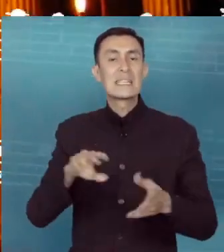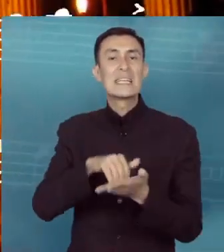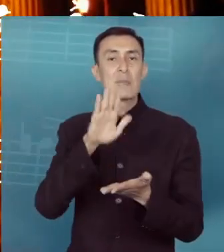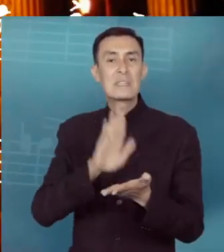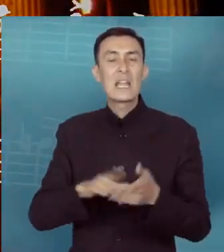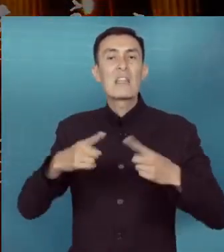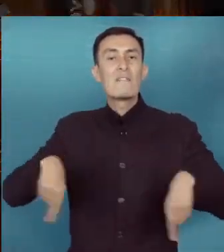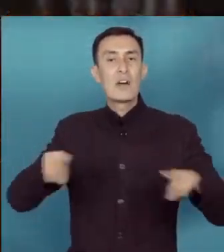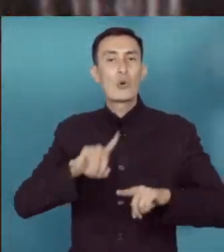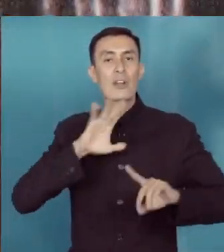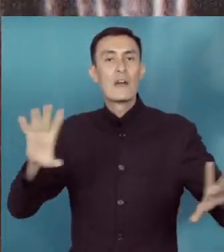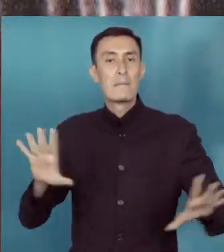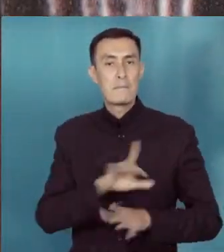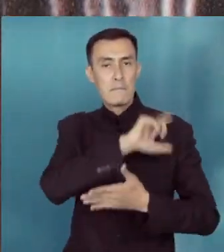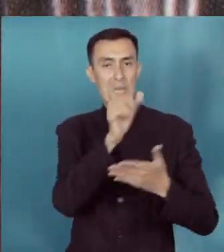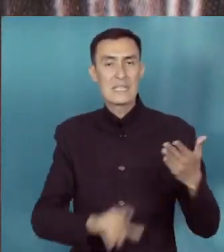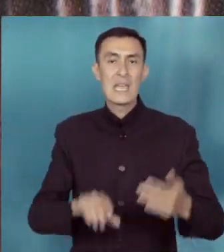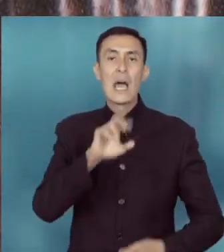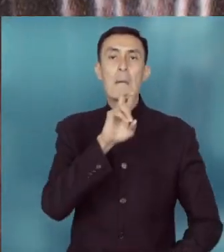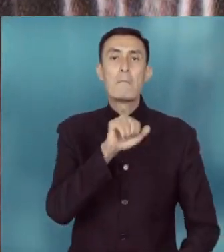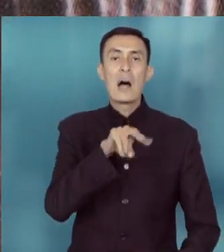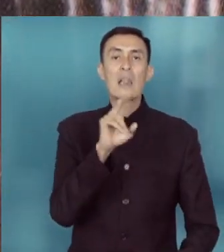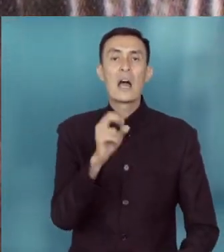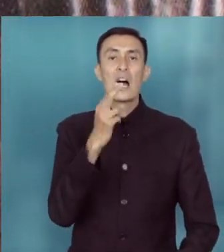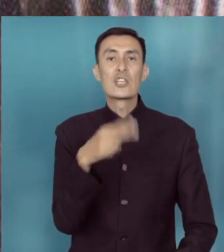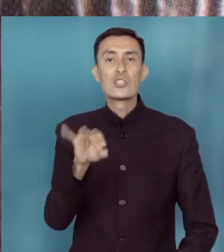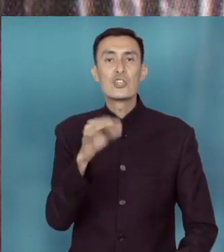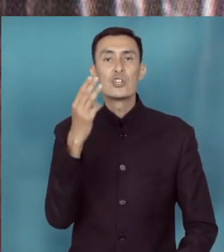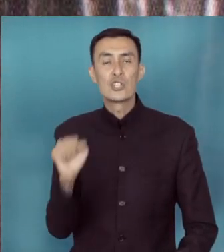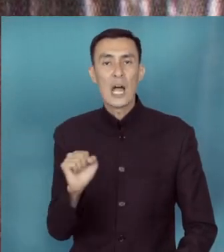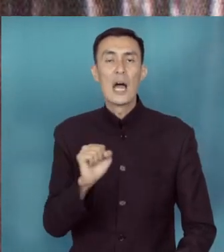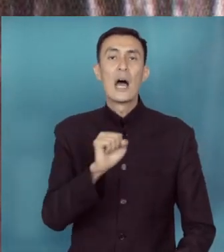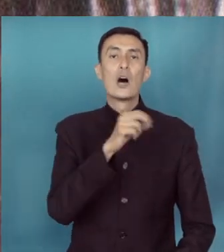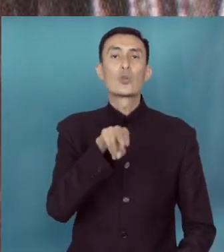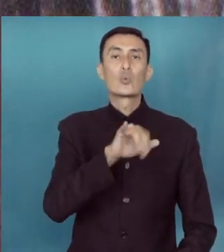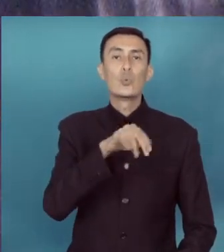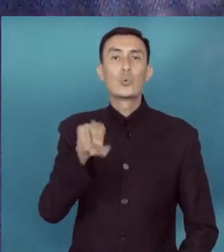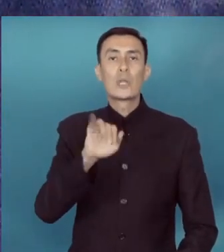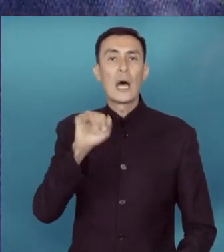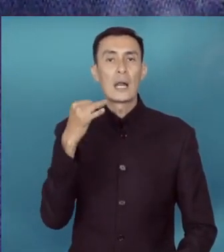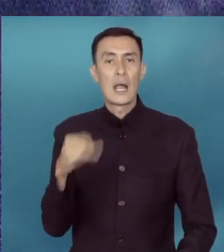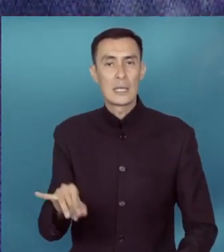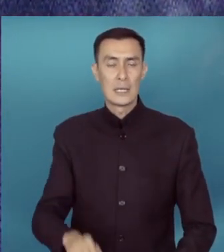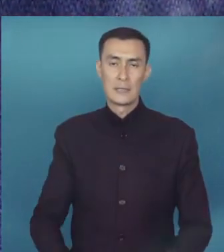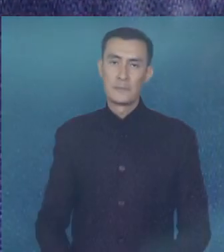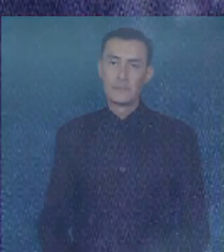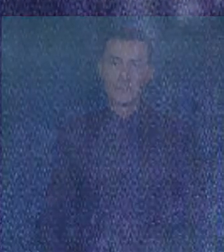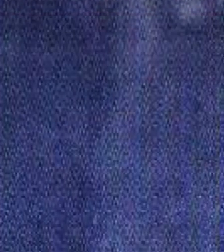исследователи записали на фонограф песни «Балкадиша», «Агаш Аяк», «Дударай» в исполнении Амре